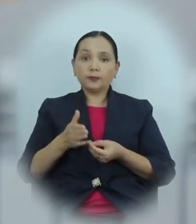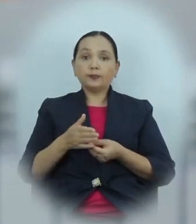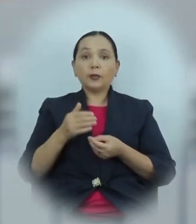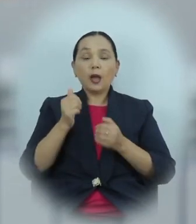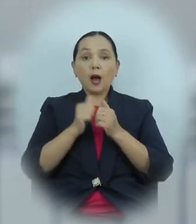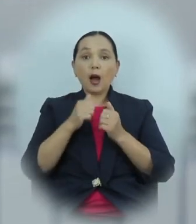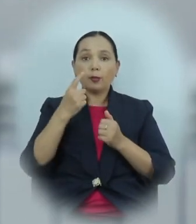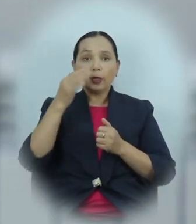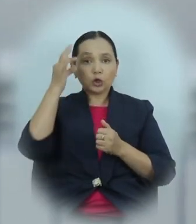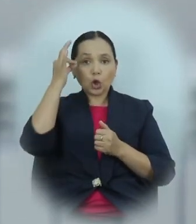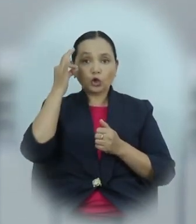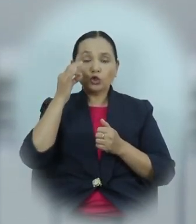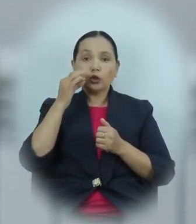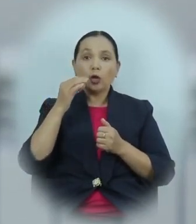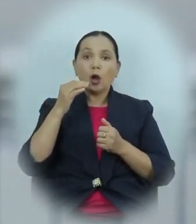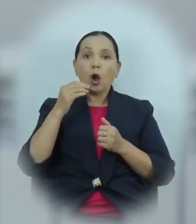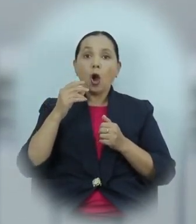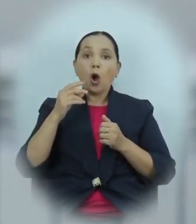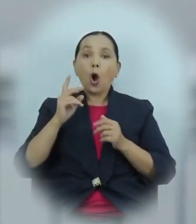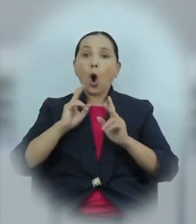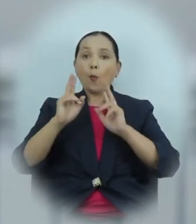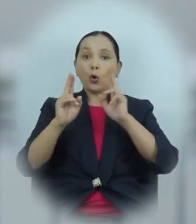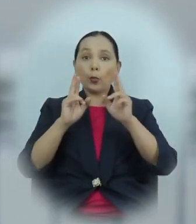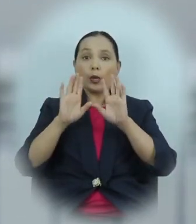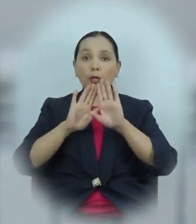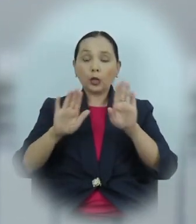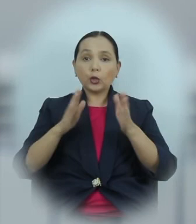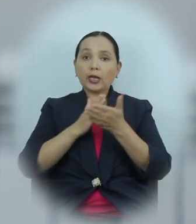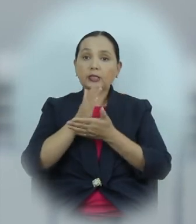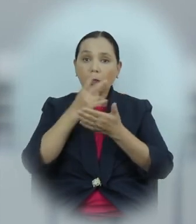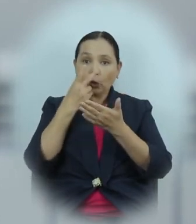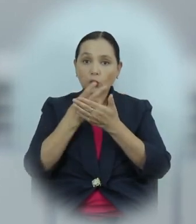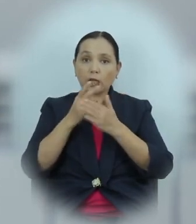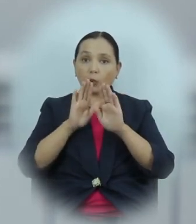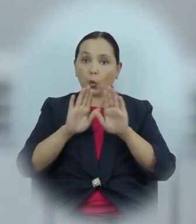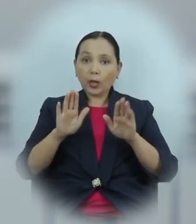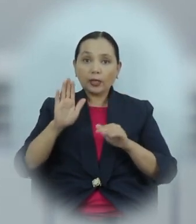Har bir soch olingandan keyin mijozga har bir xizmat ko'rsatib bo'lgandan keyin